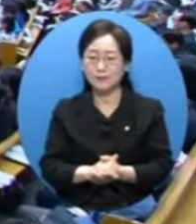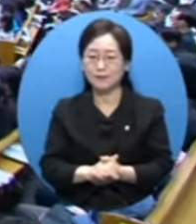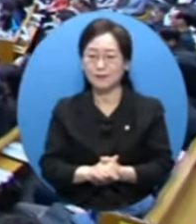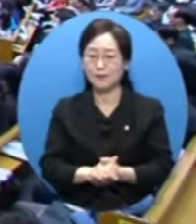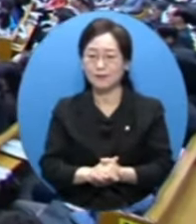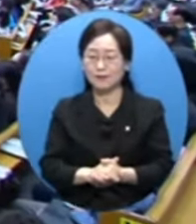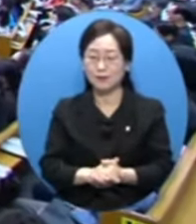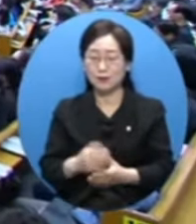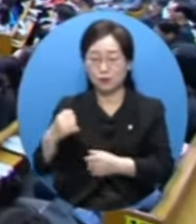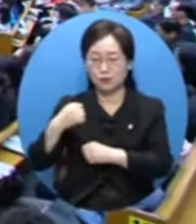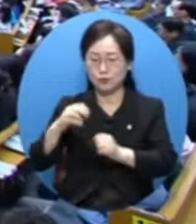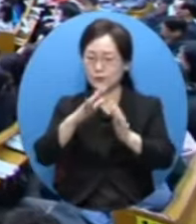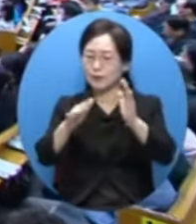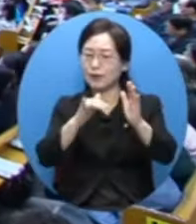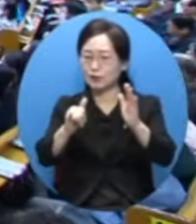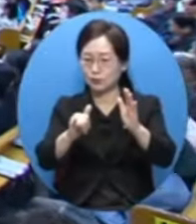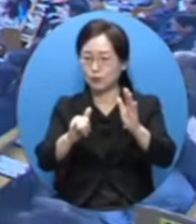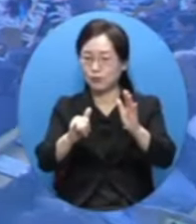군인 가족인데